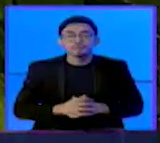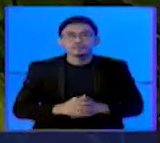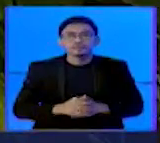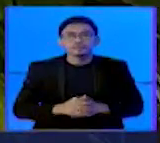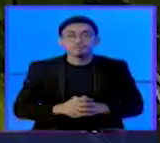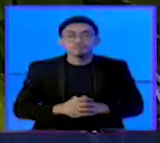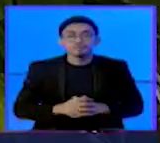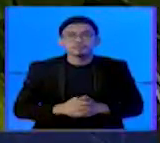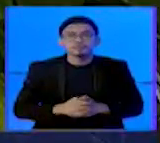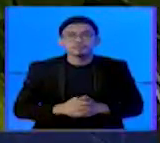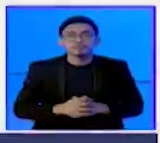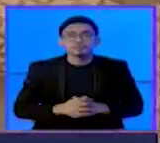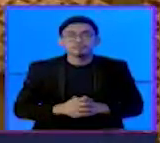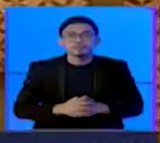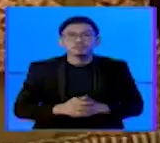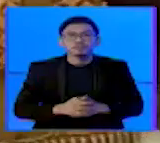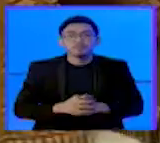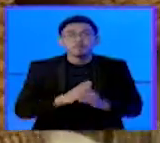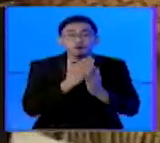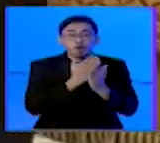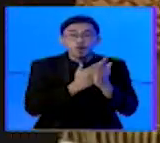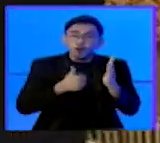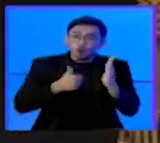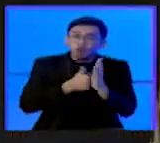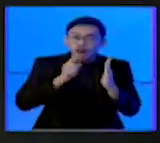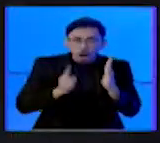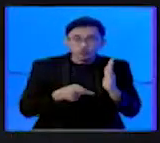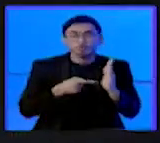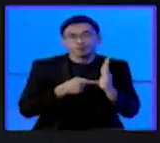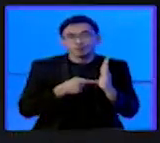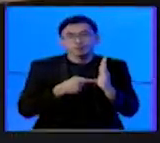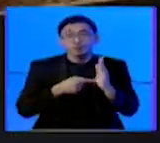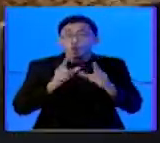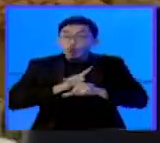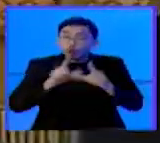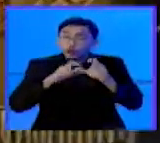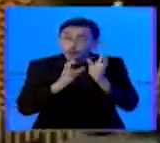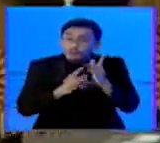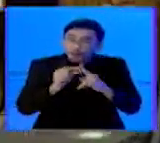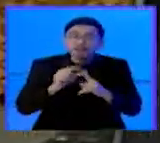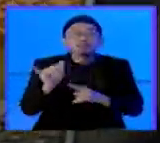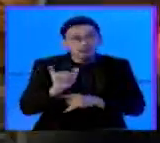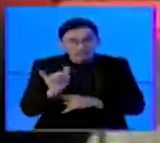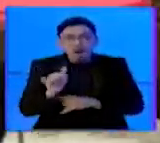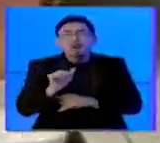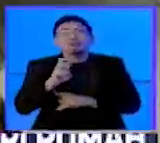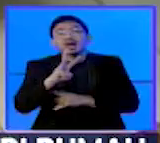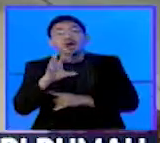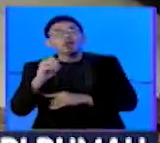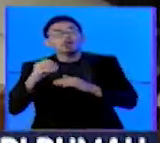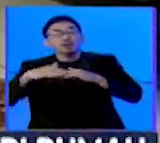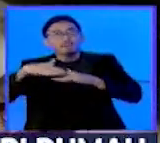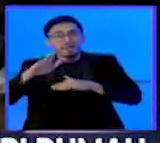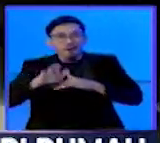sangat mengutamakan protokol kesehatan. Acara kelulusan SMP secara online juga diikuti sekitar 300 siswa kelas 9 SMP Negeri